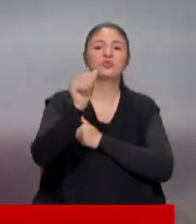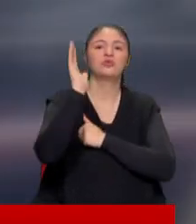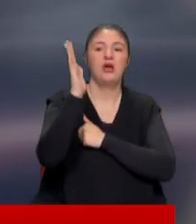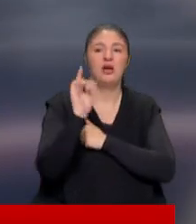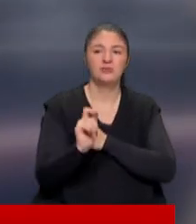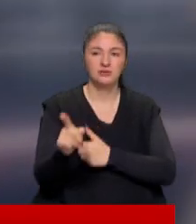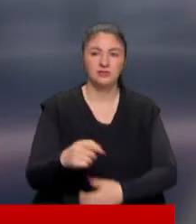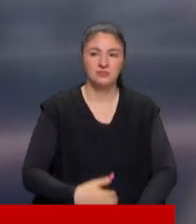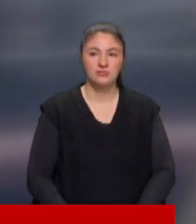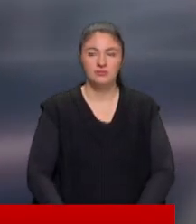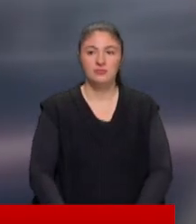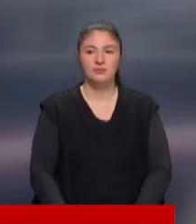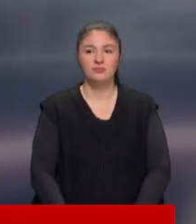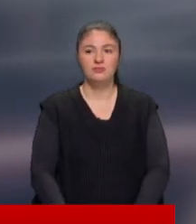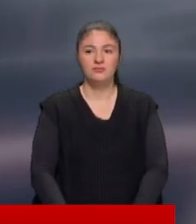uzaklaştırdı.